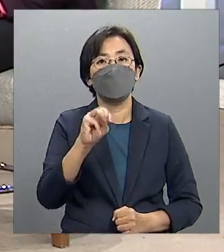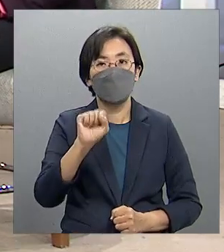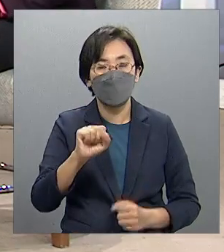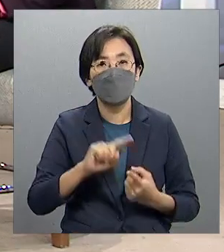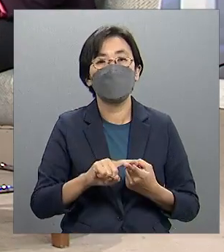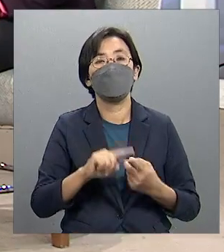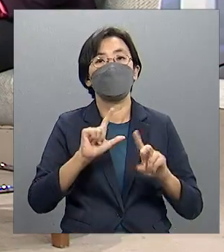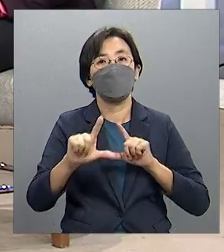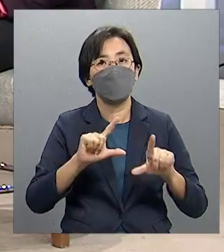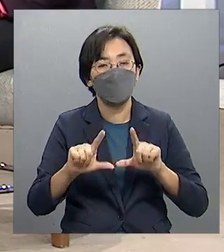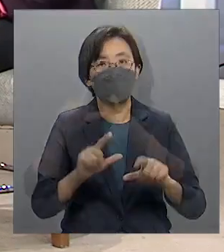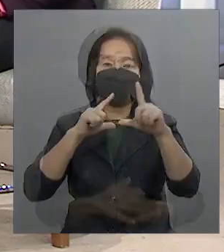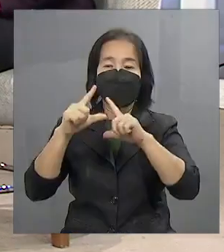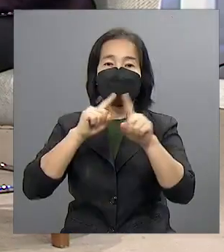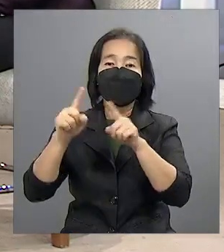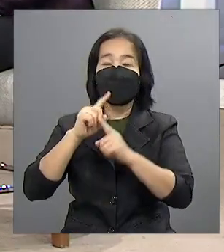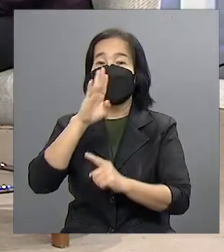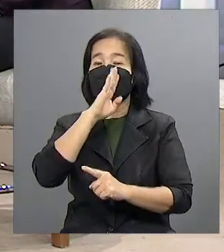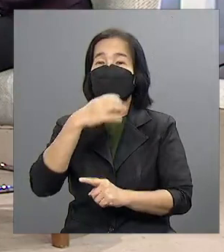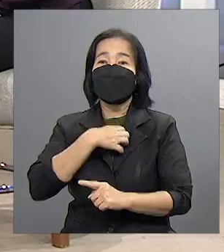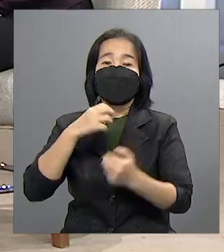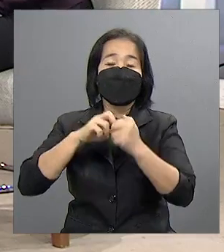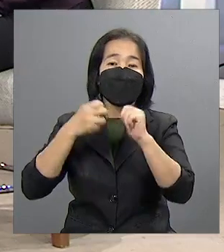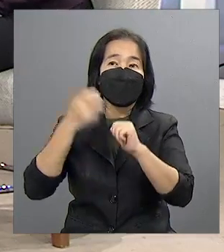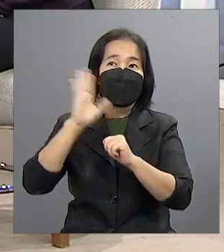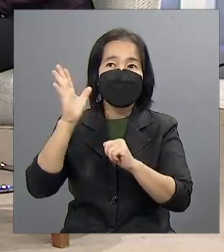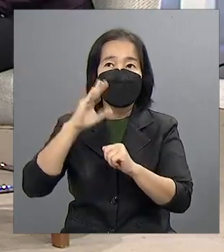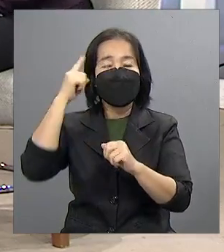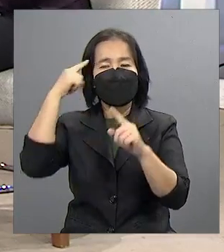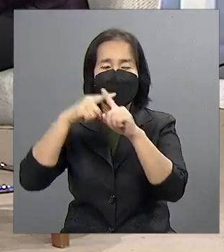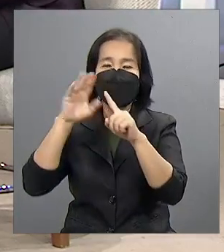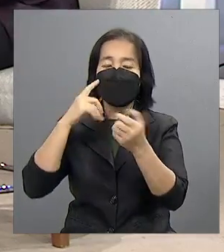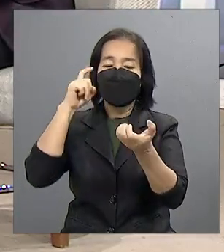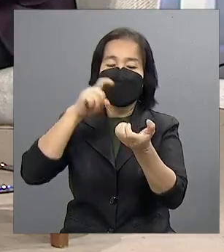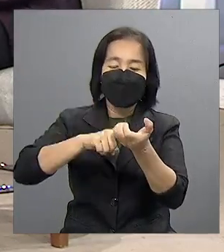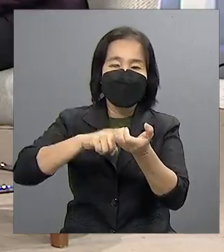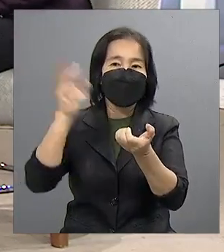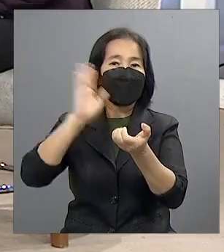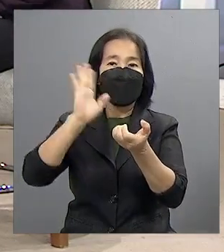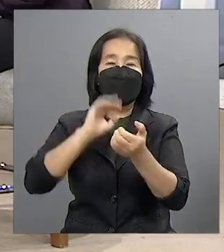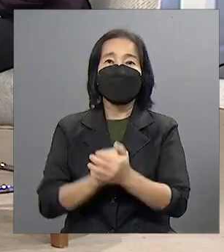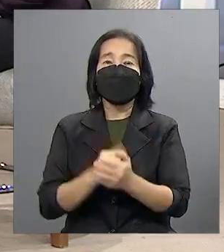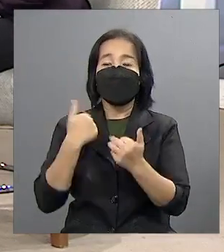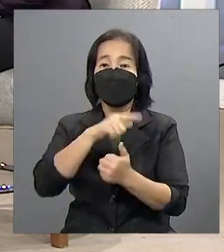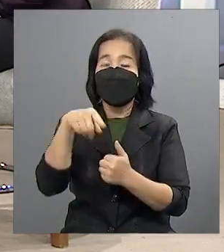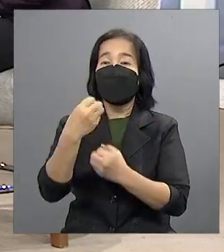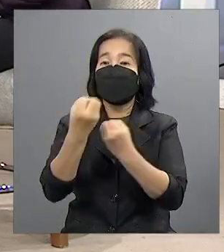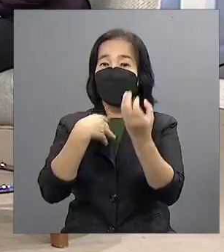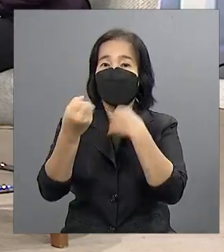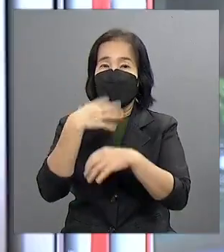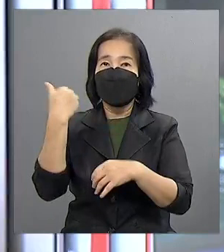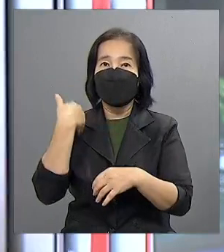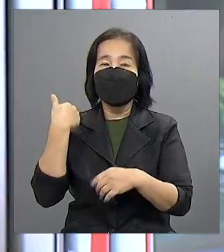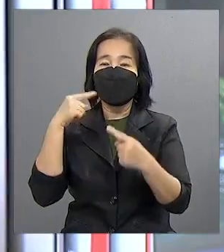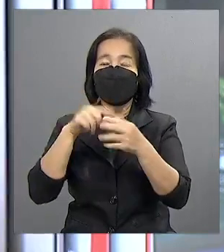ถ้าไม่อยากมีปัญหาไม่อยากปวดหัวอยากคลิกเข้าไปเด็ดขาดเดี๋ยวนี้เนี่ยอาจารย์ฝนเล่าให้ฟังนะว่ามันปลอมแม้กระทั่งหน้าเว็บเนี่ยมันไปเอา